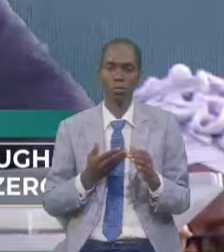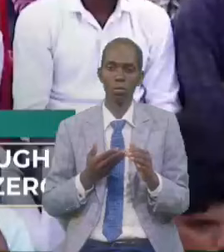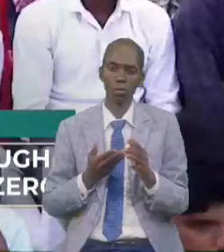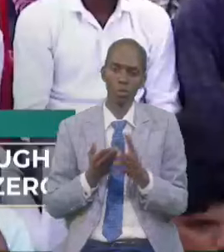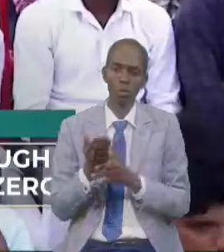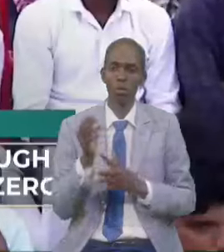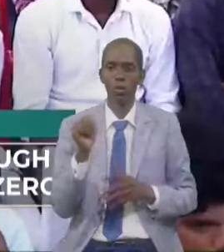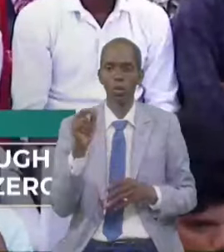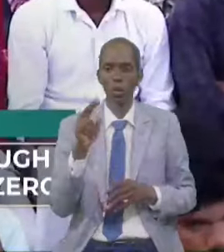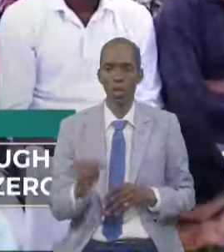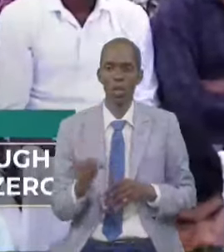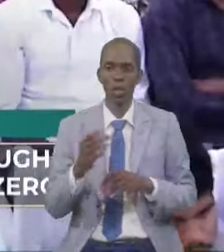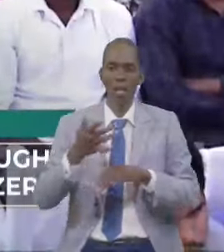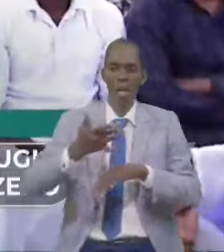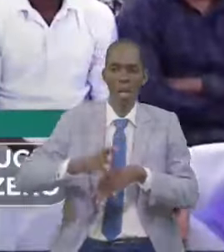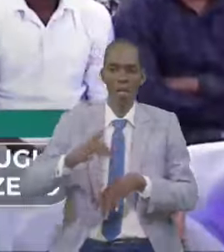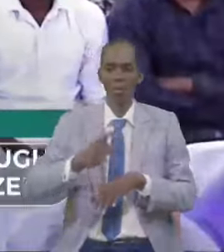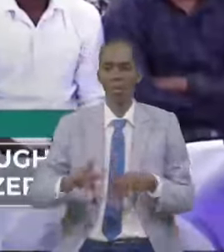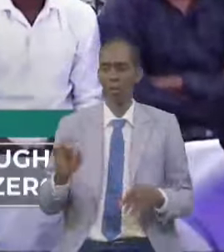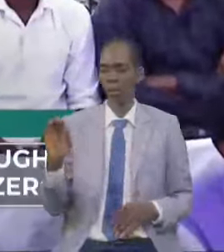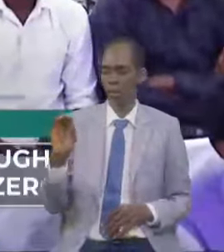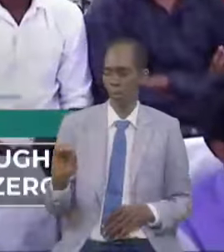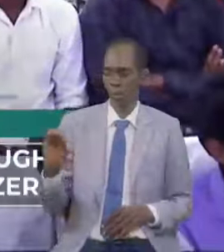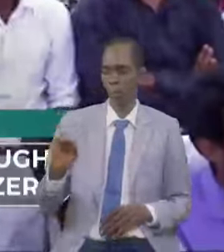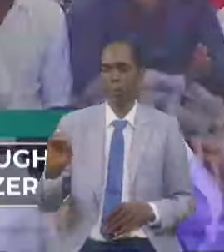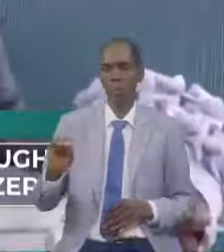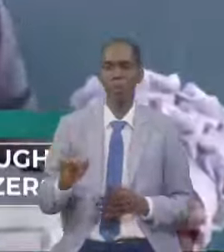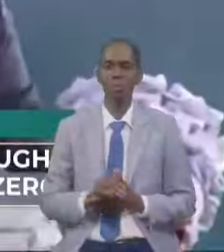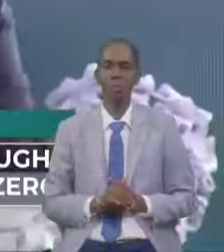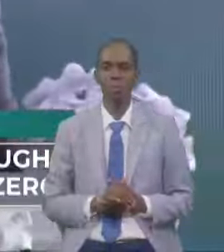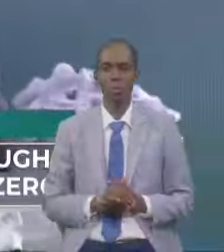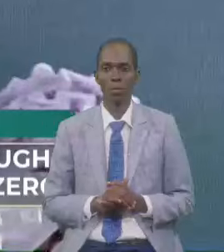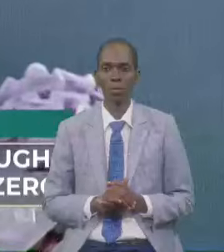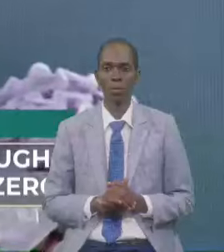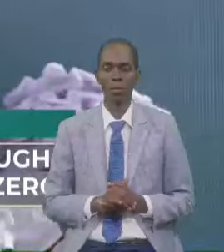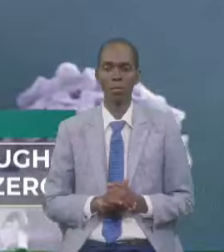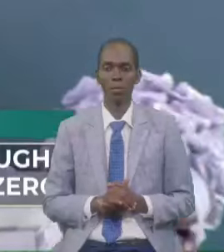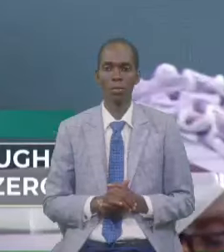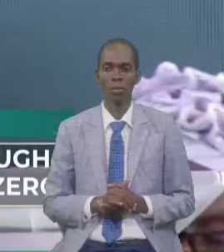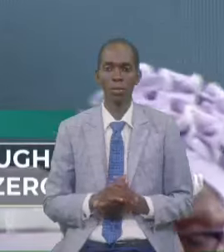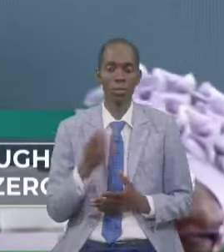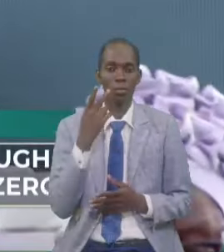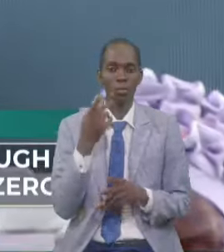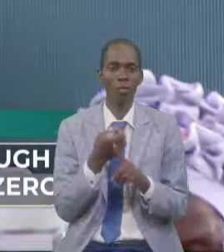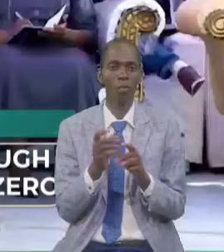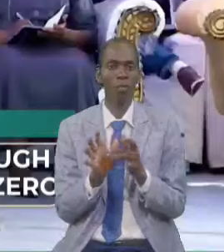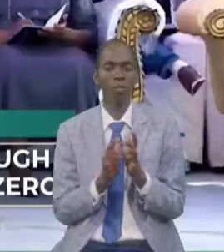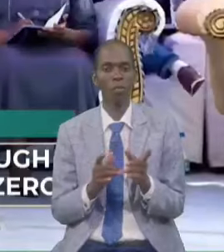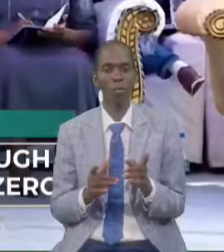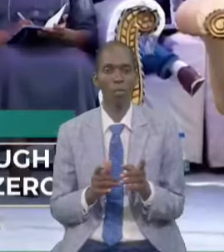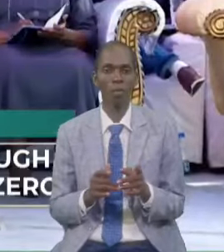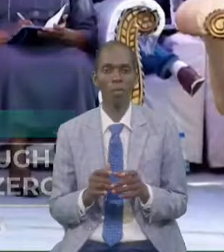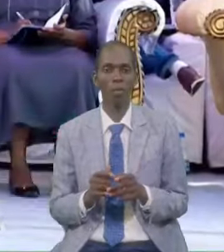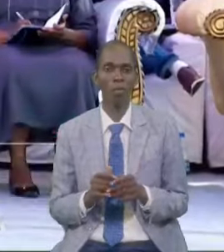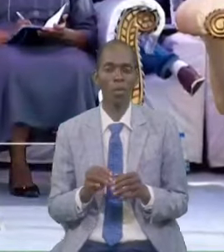empty zero melakuvagala vidhanam dwara sunna sthayi nunchi hero sthayi ki. Look at Mark chapter 13. Mark suvartha